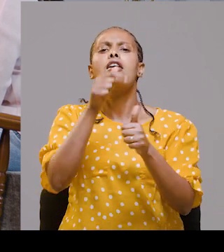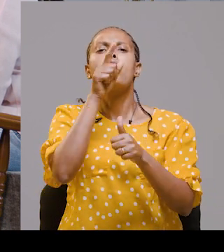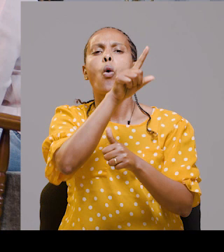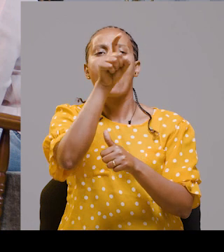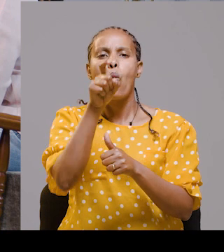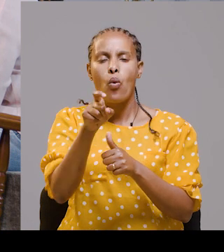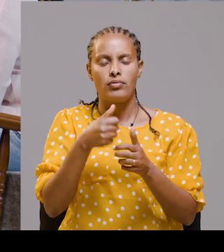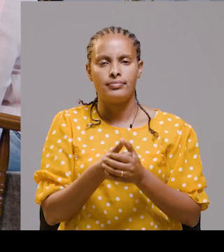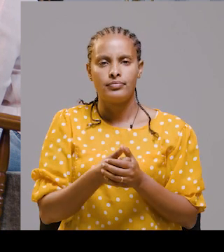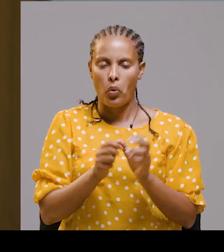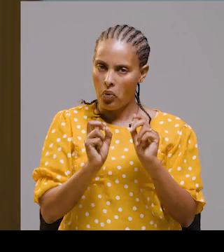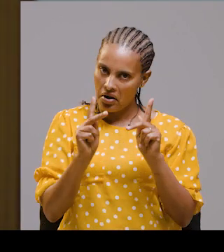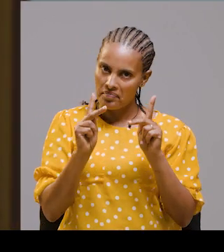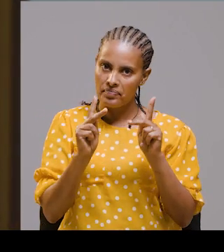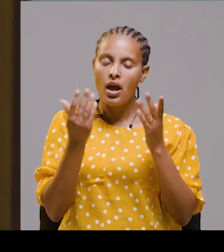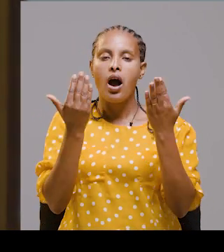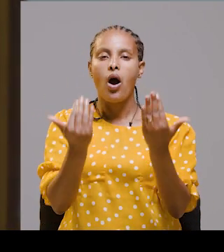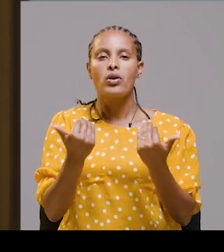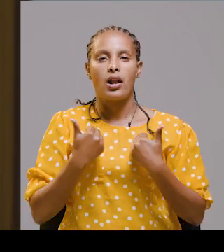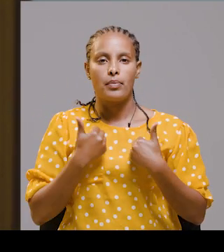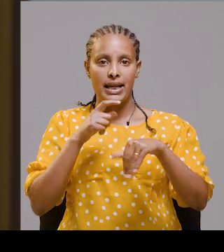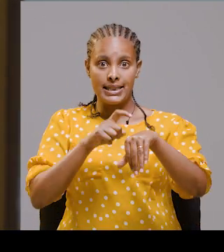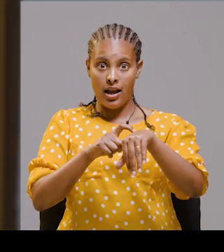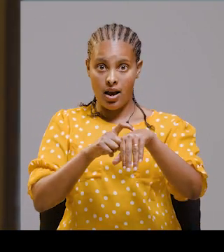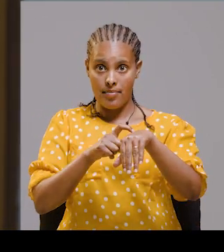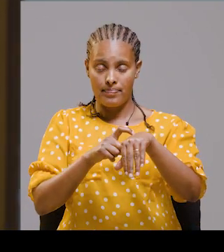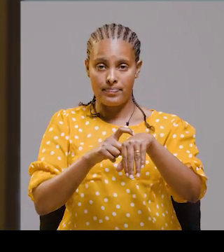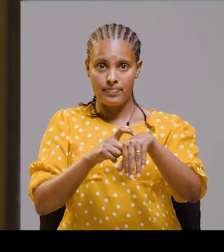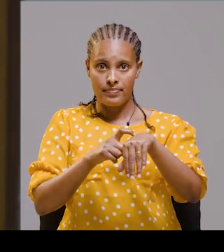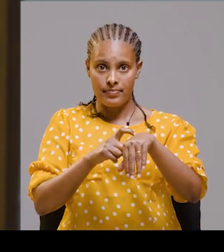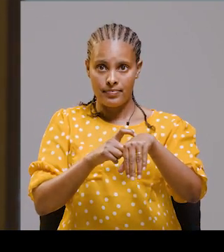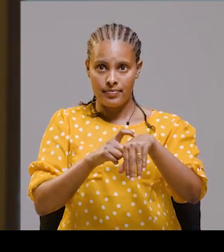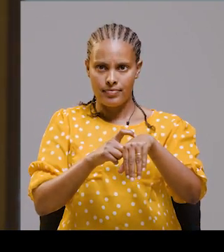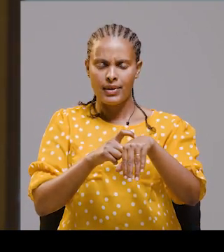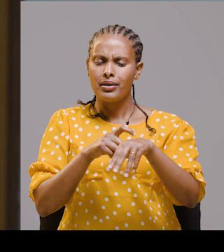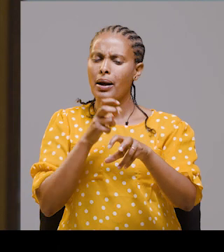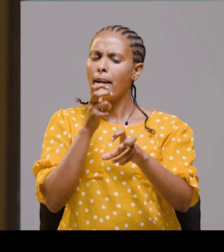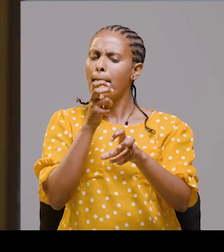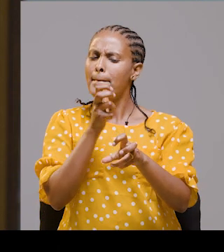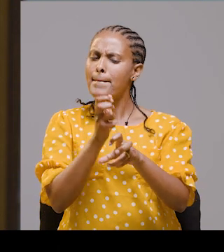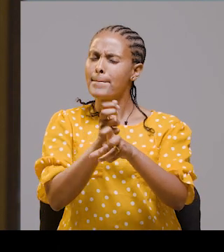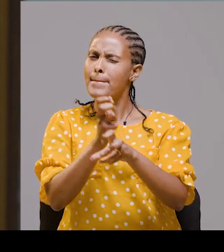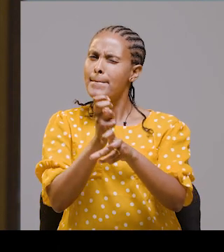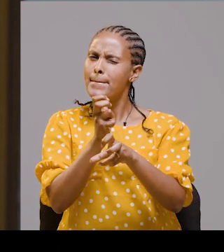ነው ኦኬ አሁን ያለንበት ጊዜ ይሄ ክሪቲካል ፒሪየድ ነው ወይም